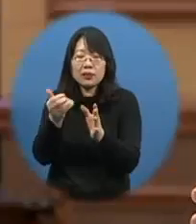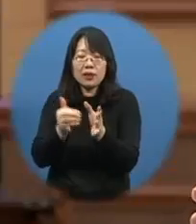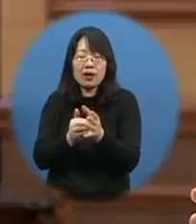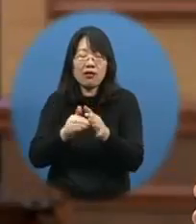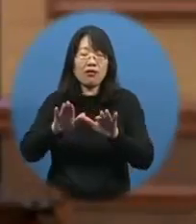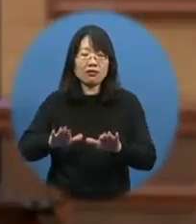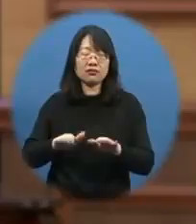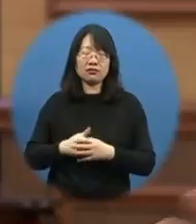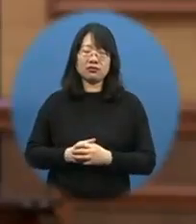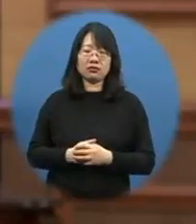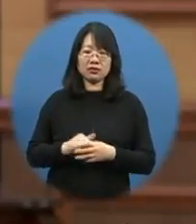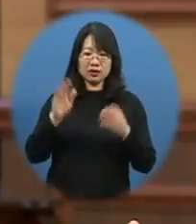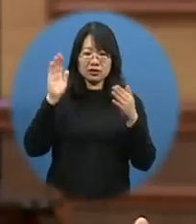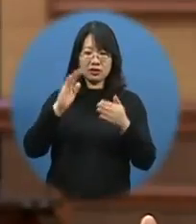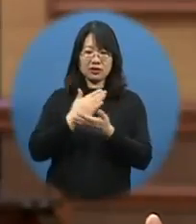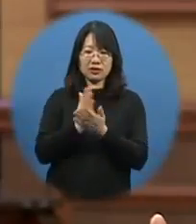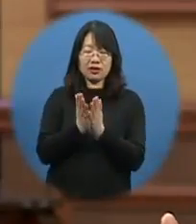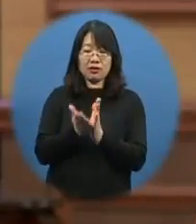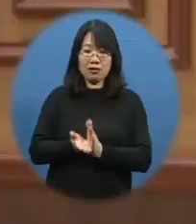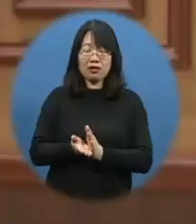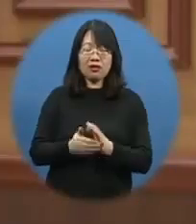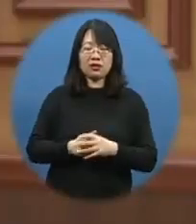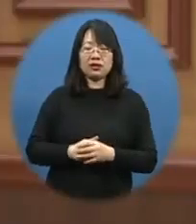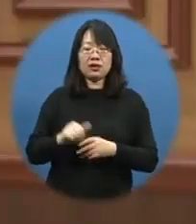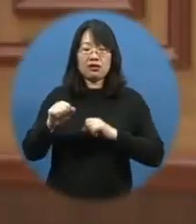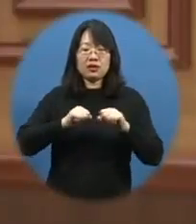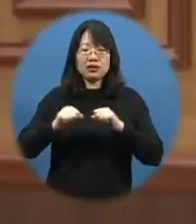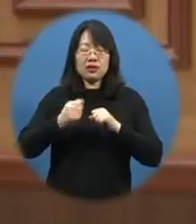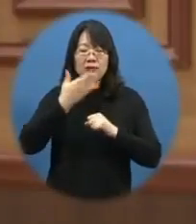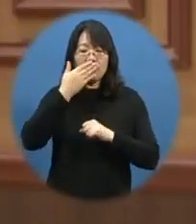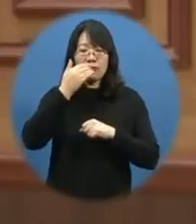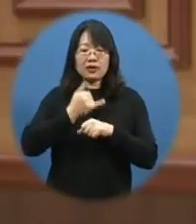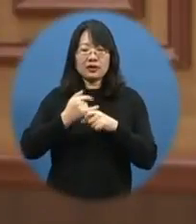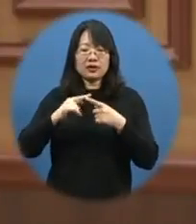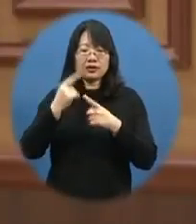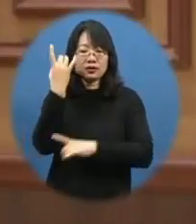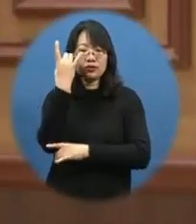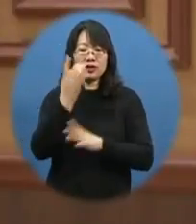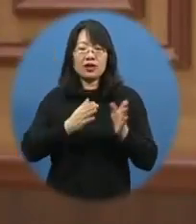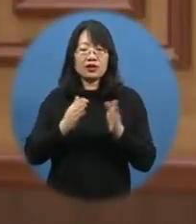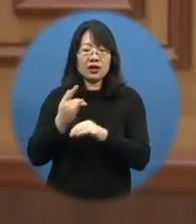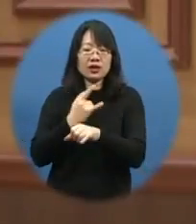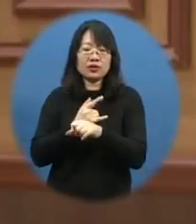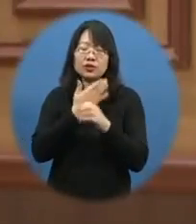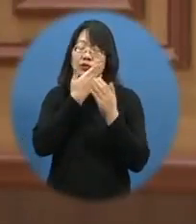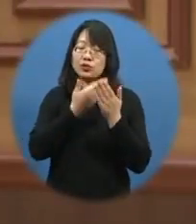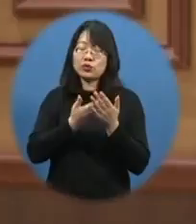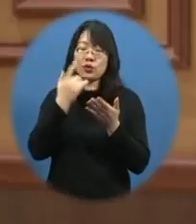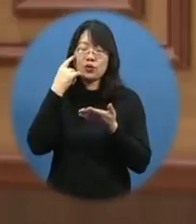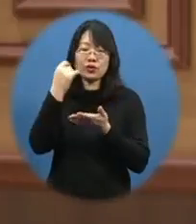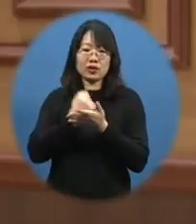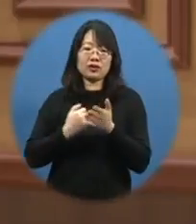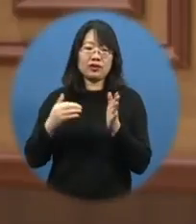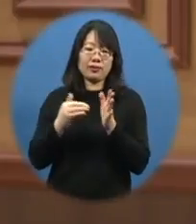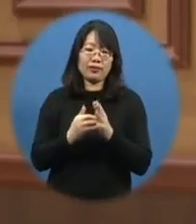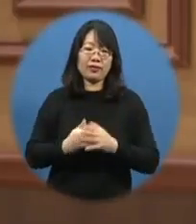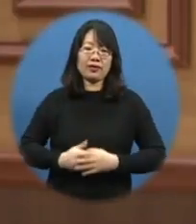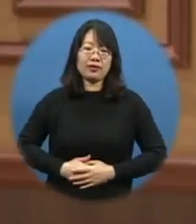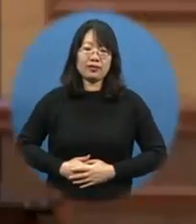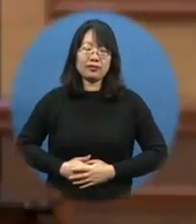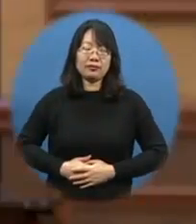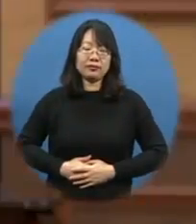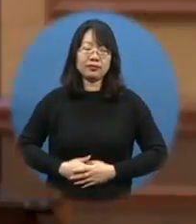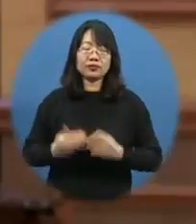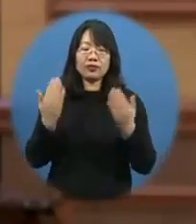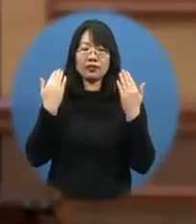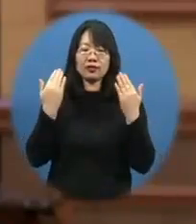지금은 학생들이 다양한 활동을 할 수 있는 기본을 다 갖춰주게 하는 것이 가장 중요하다고 생각합니다.